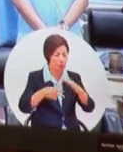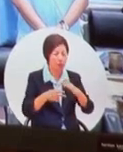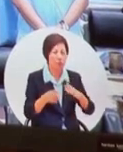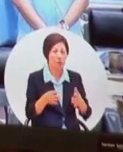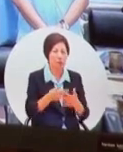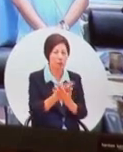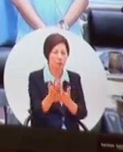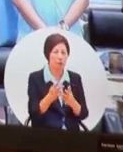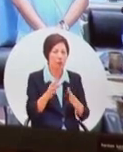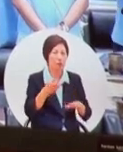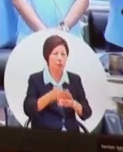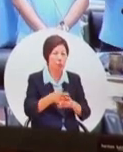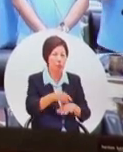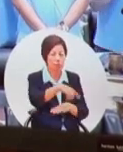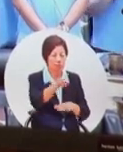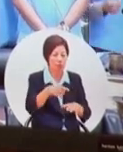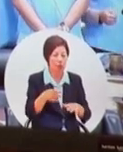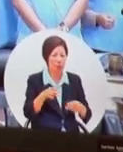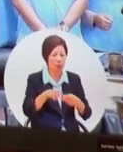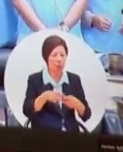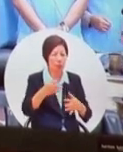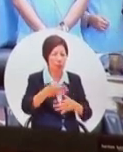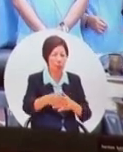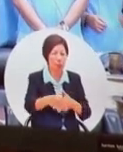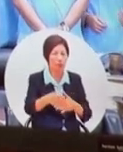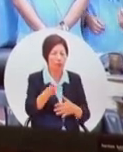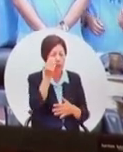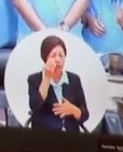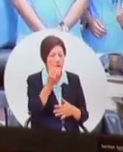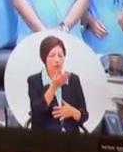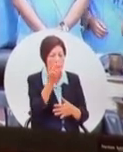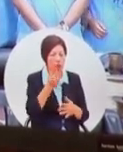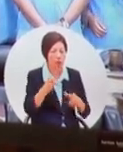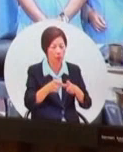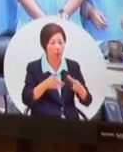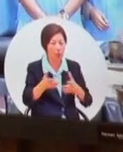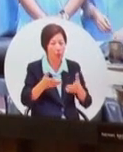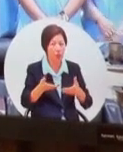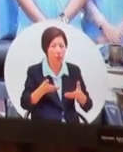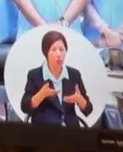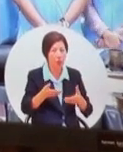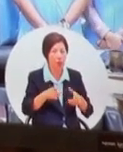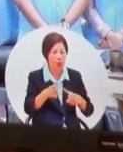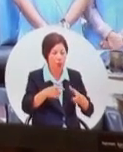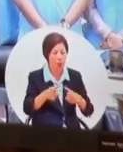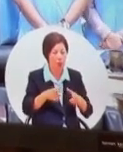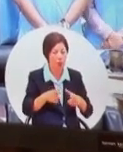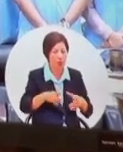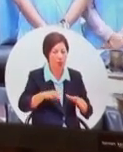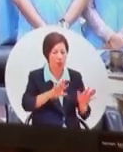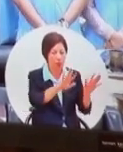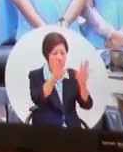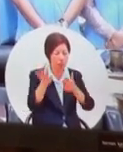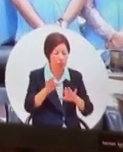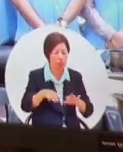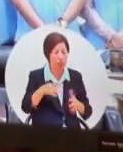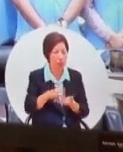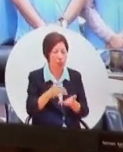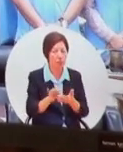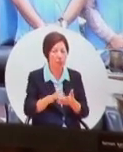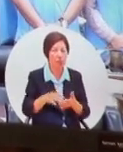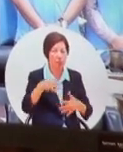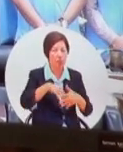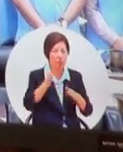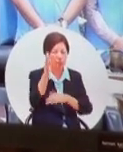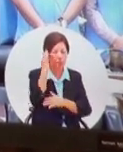们的工程景观公园的景观工程来算的话，内政部营建署的